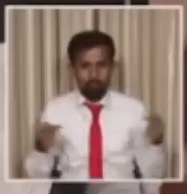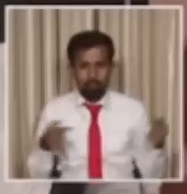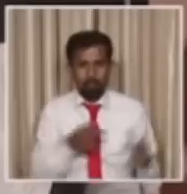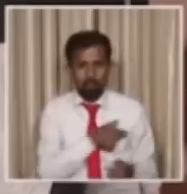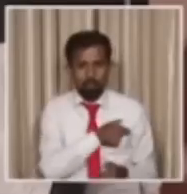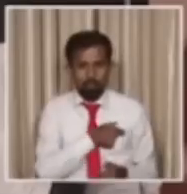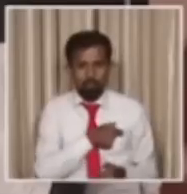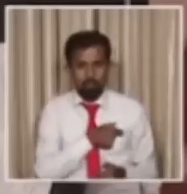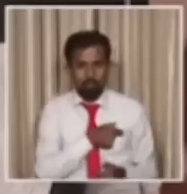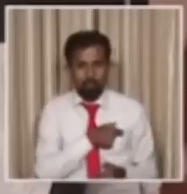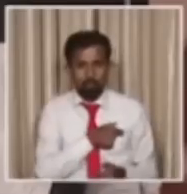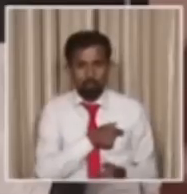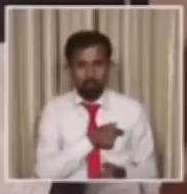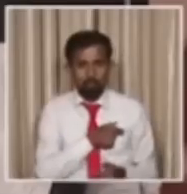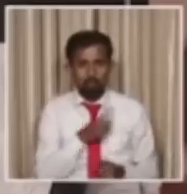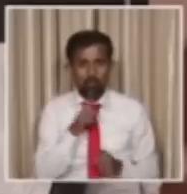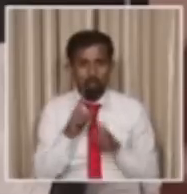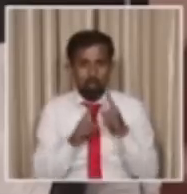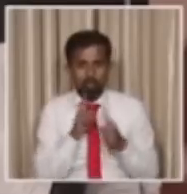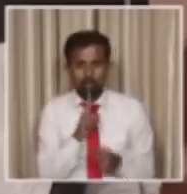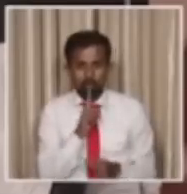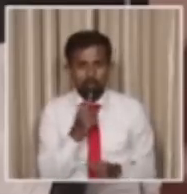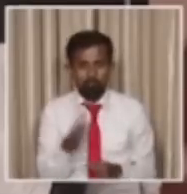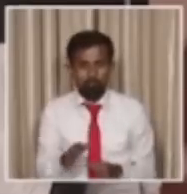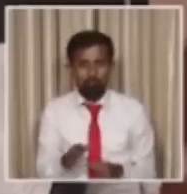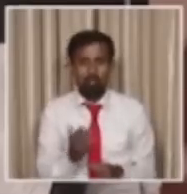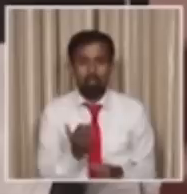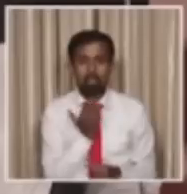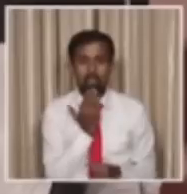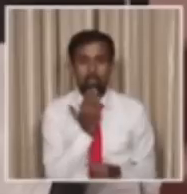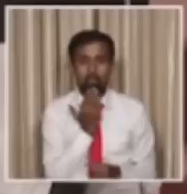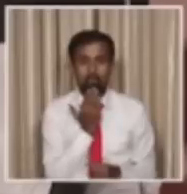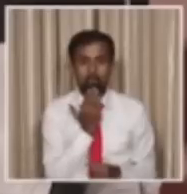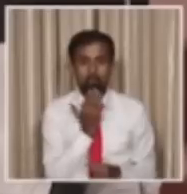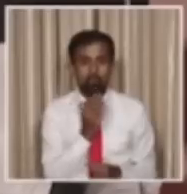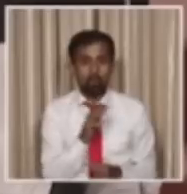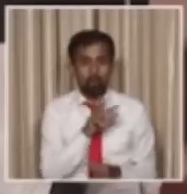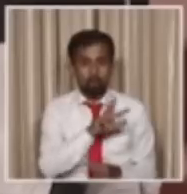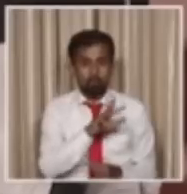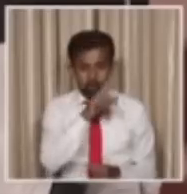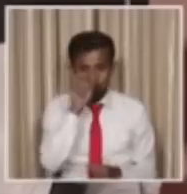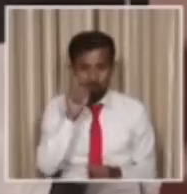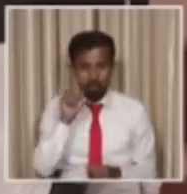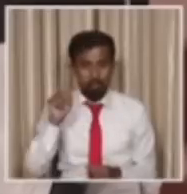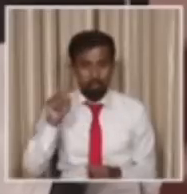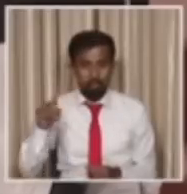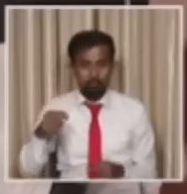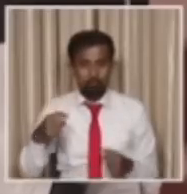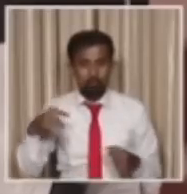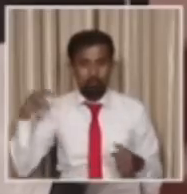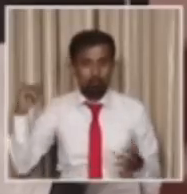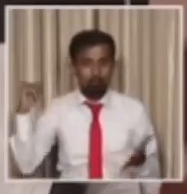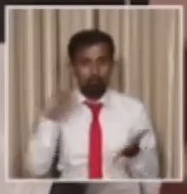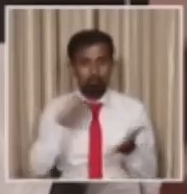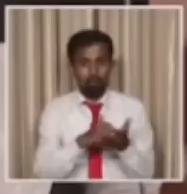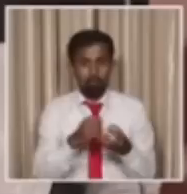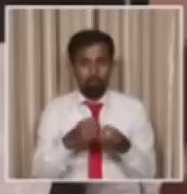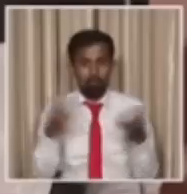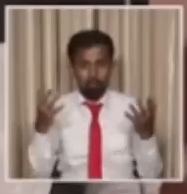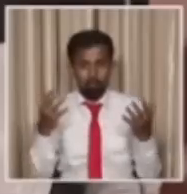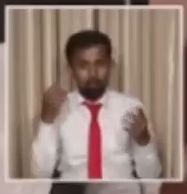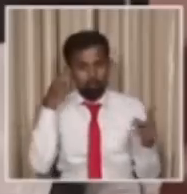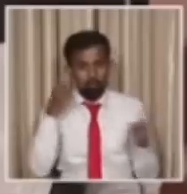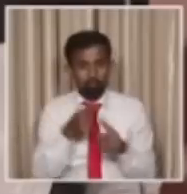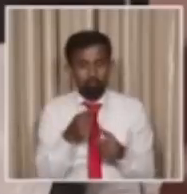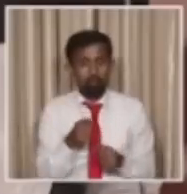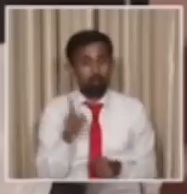නායකතුමා ගේ කතාවේ කියලා තියෙනවා ඇමරිකාවේ 9/11 ඇටැක් එක ගැන. එතකොටත් එතුමා